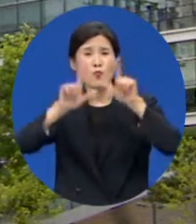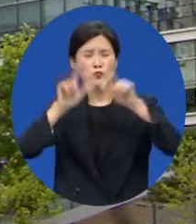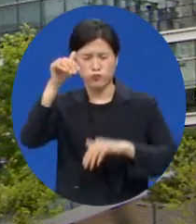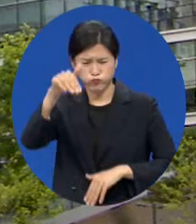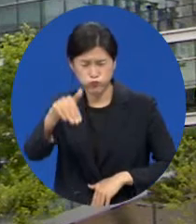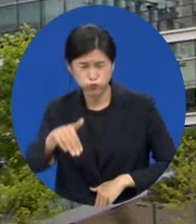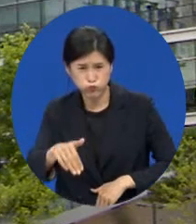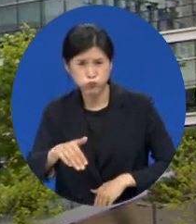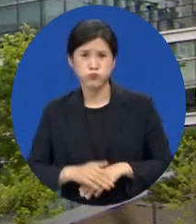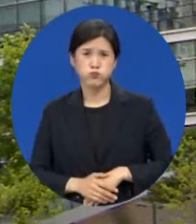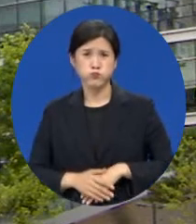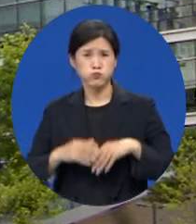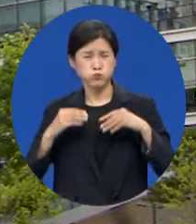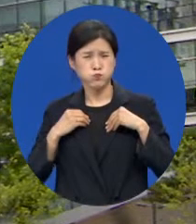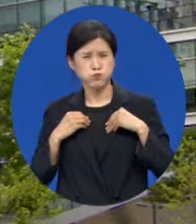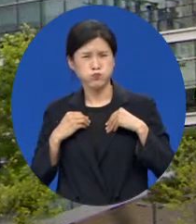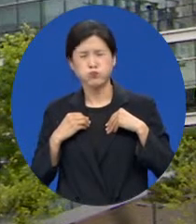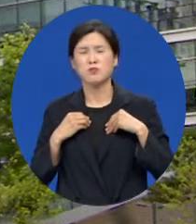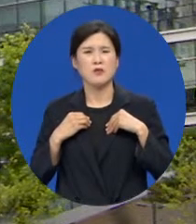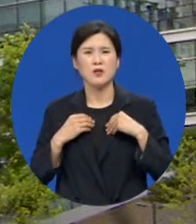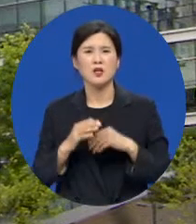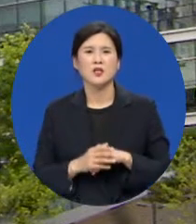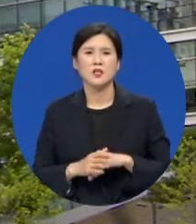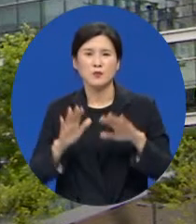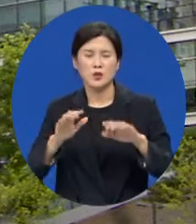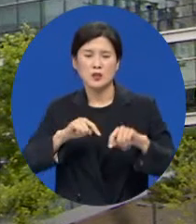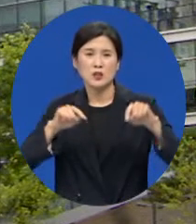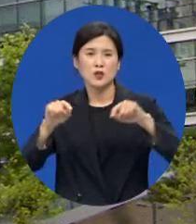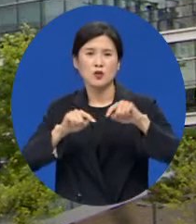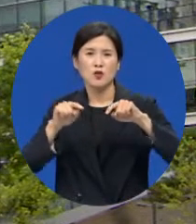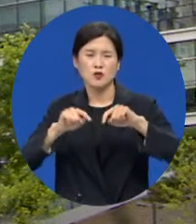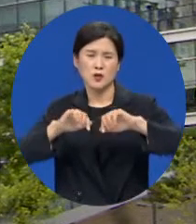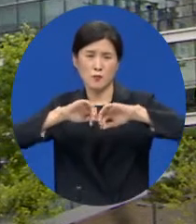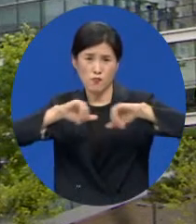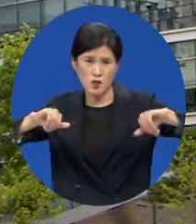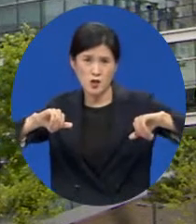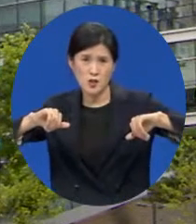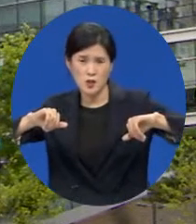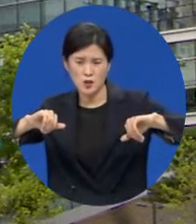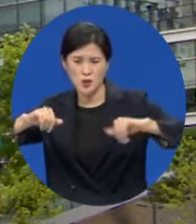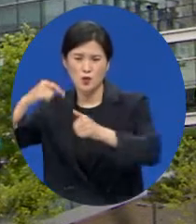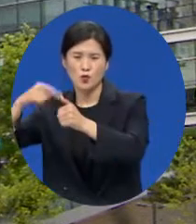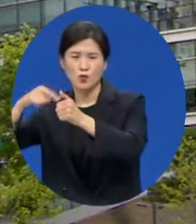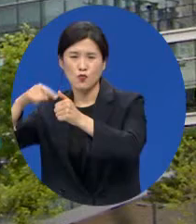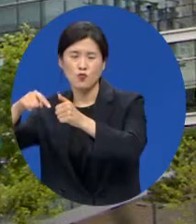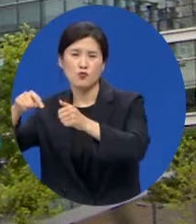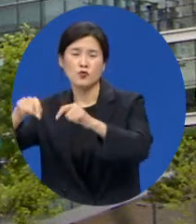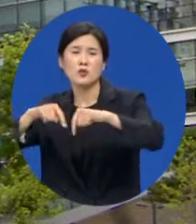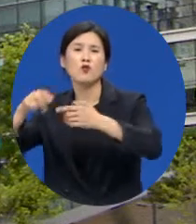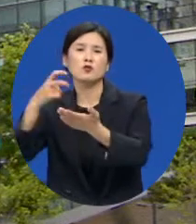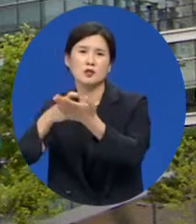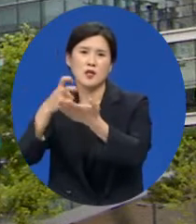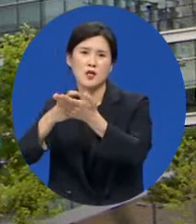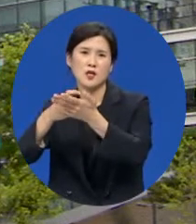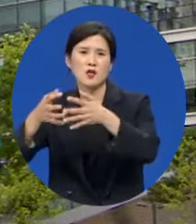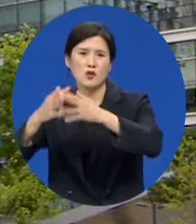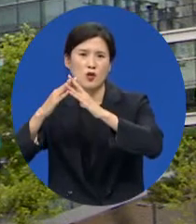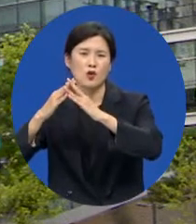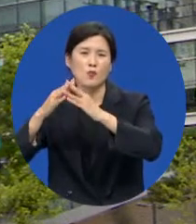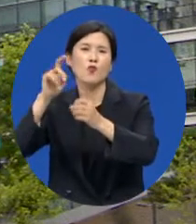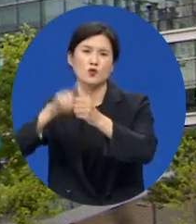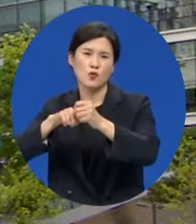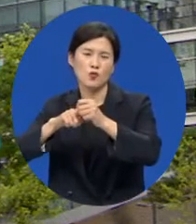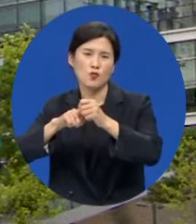최종 교육을 그냥 바라만 보고 있을 수 없어서 정치의 예속 되지 않는 교육정책을 펼치고자 용기를 내어